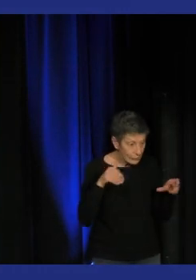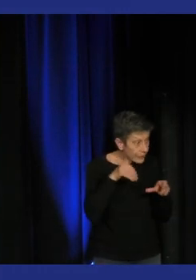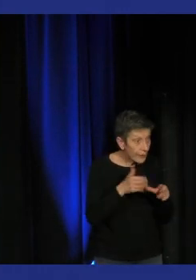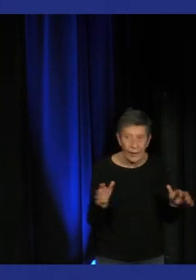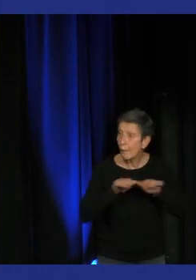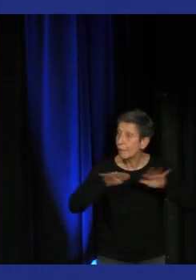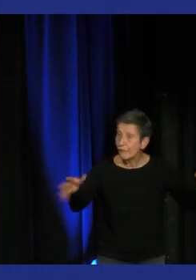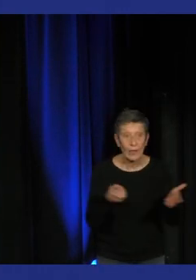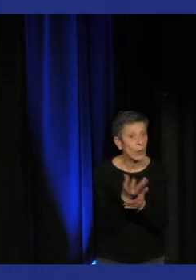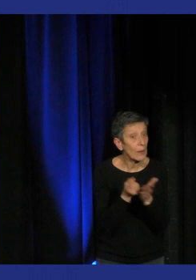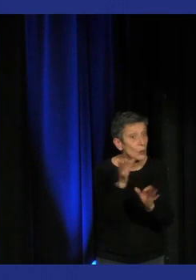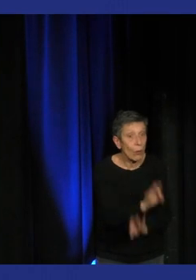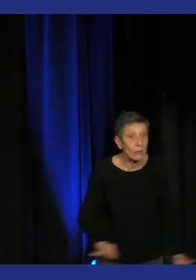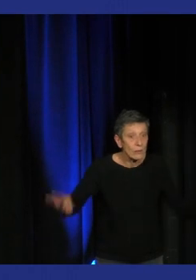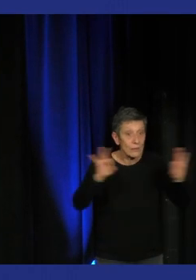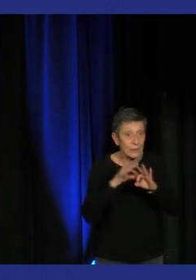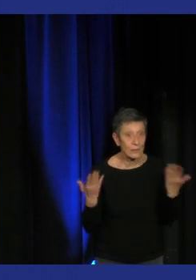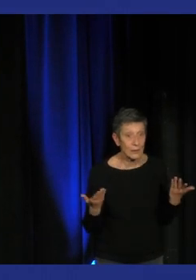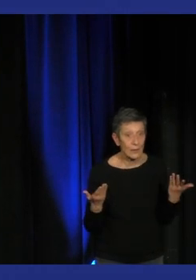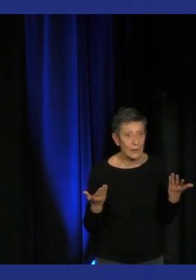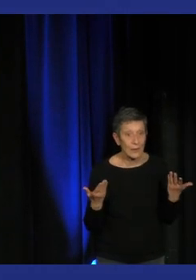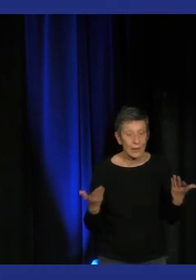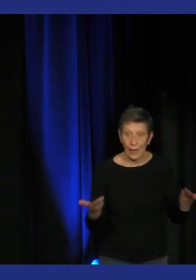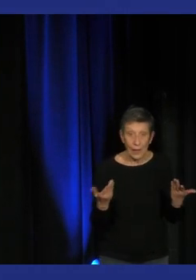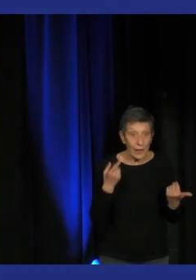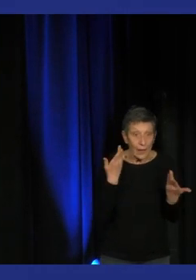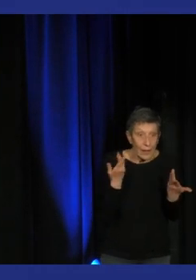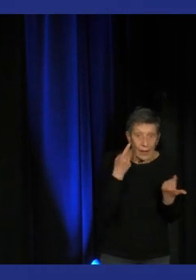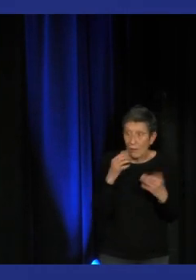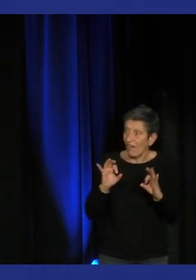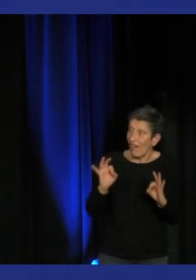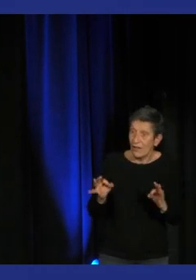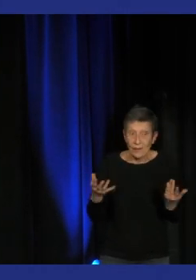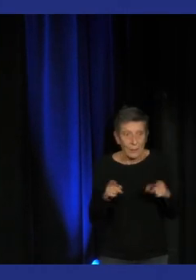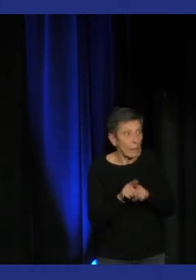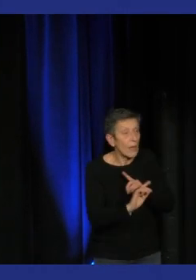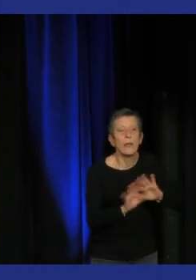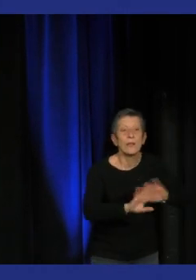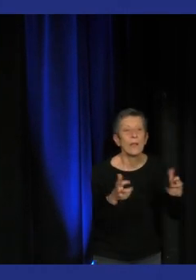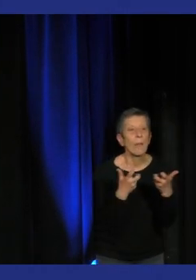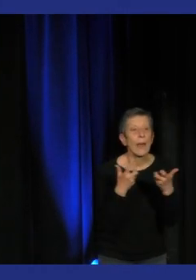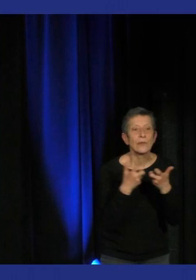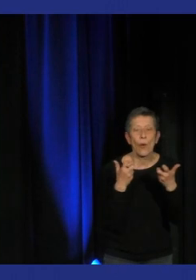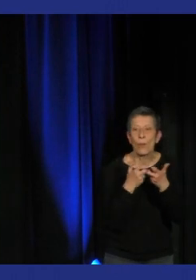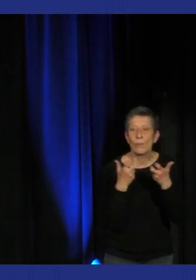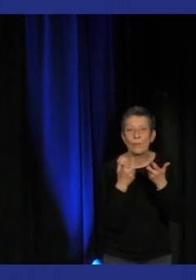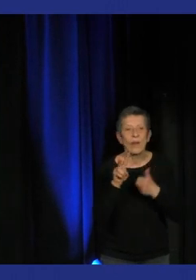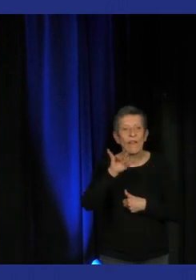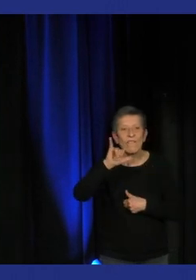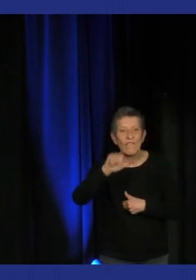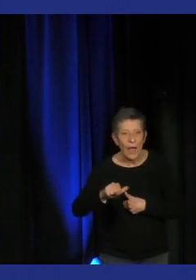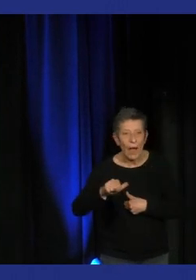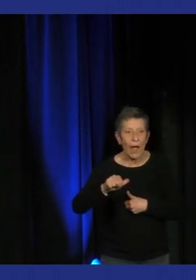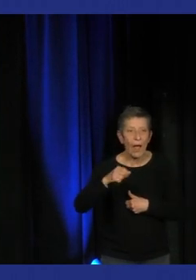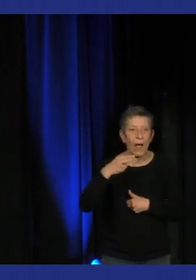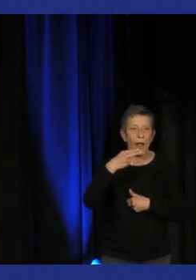et surtout pas d'informations sur l'accessibilité au même titre que les valides. Lorsque vous prenez un calculateur d'itinéraire comme Via Navigo ou